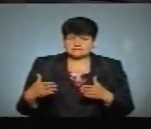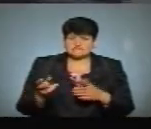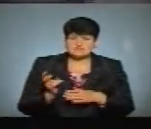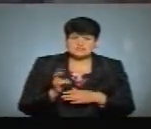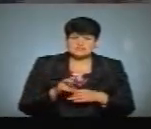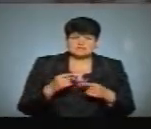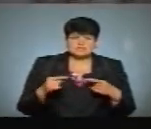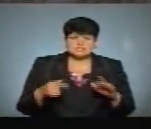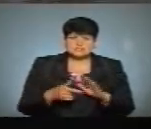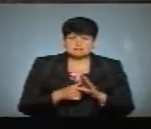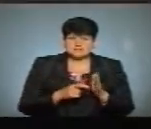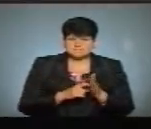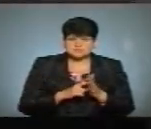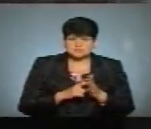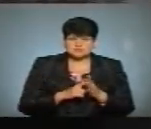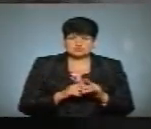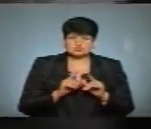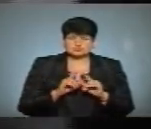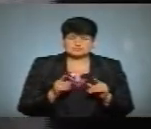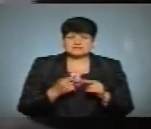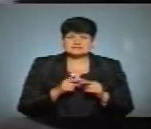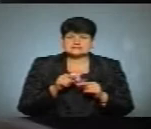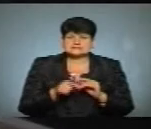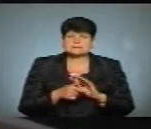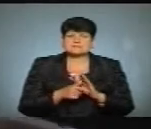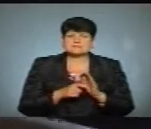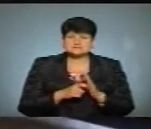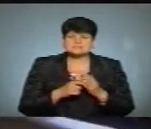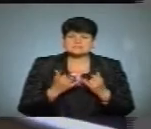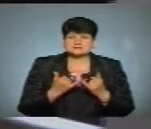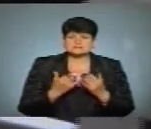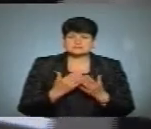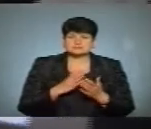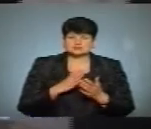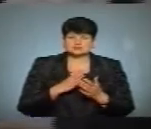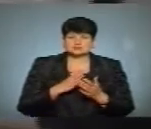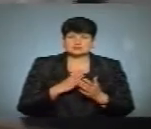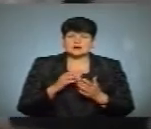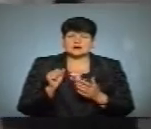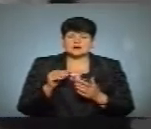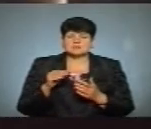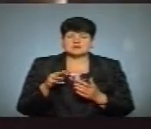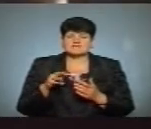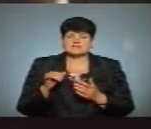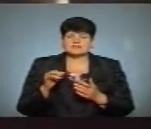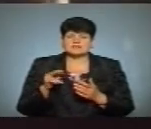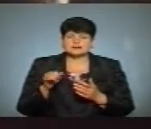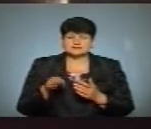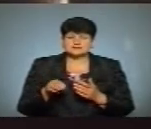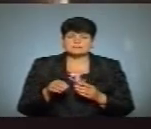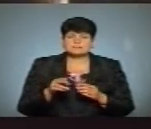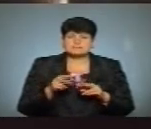в різних приміщень. Особливістю таких приміщень, як зараз у цього ренесансного, це було анфіладне планування. Тобто на той час це